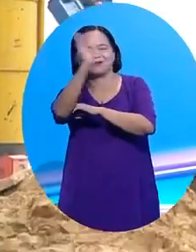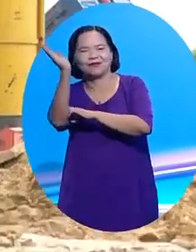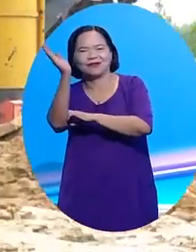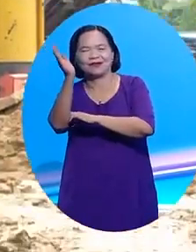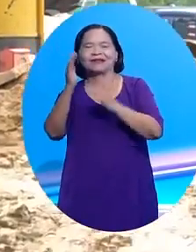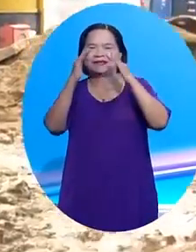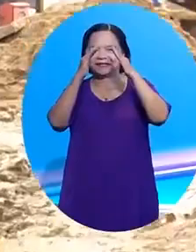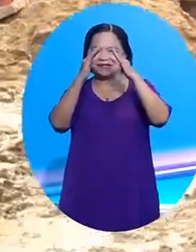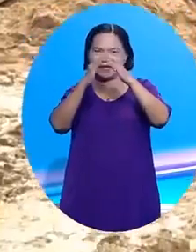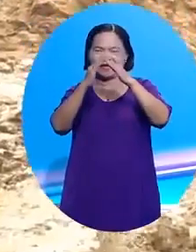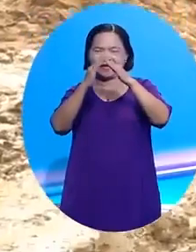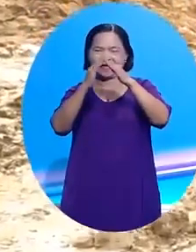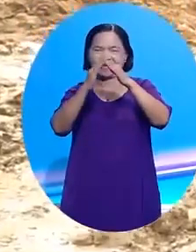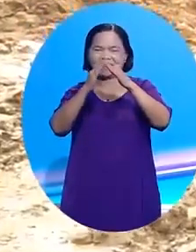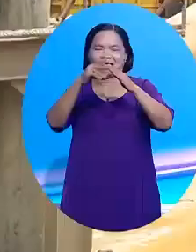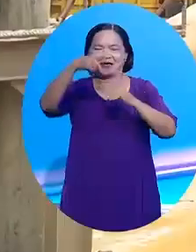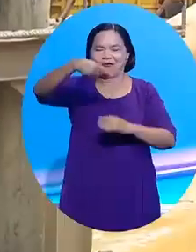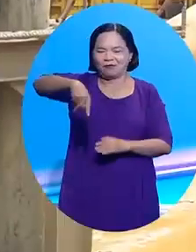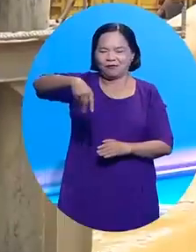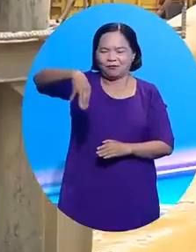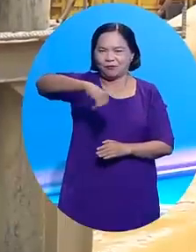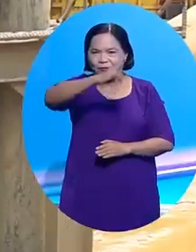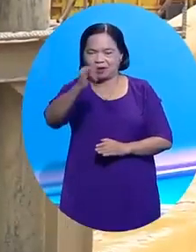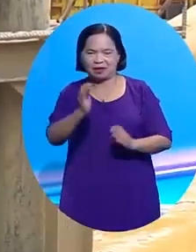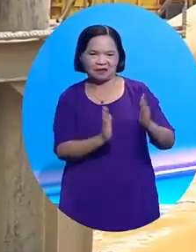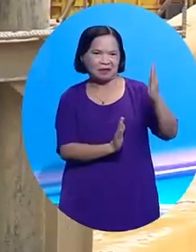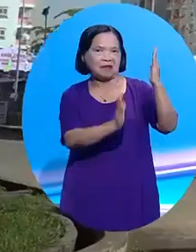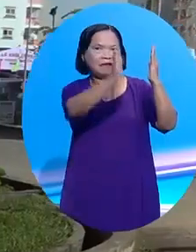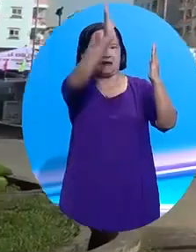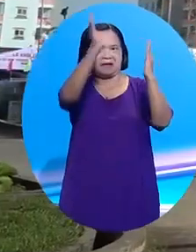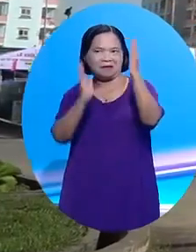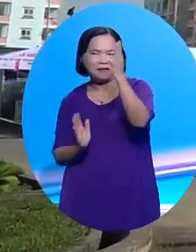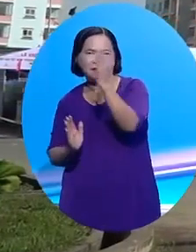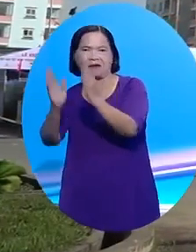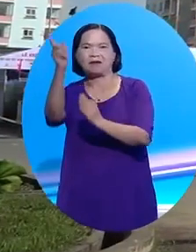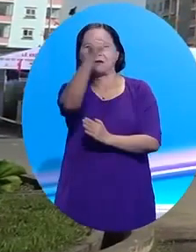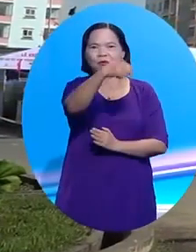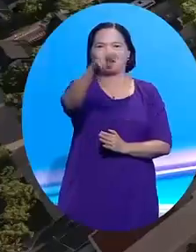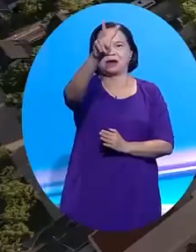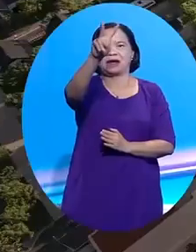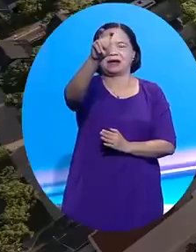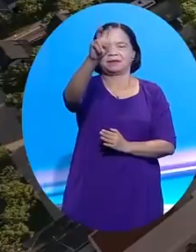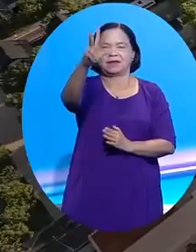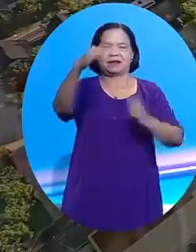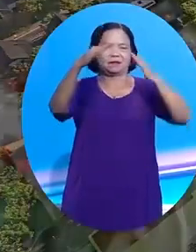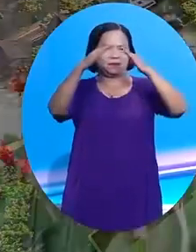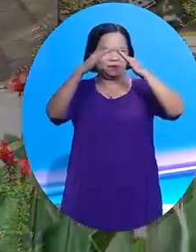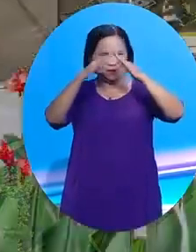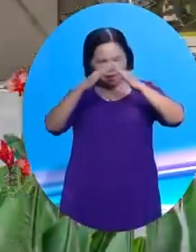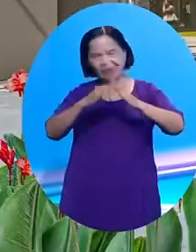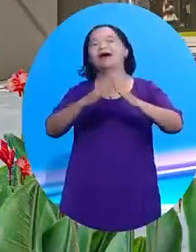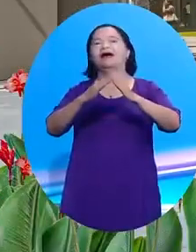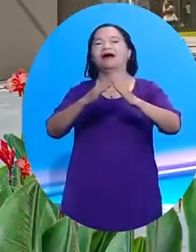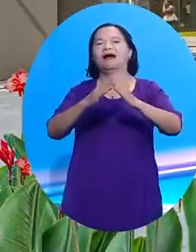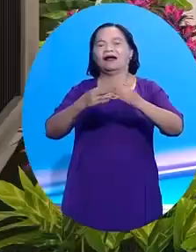và căn hộ cao cấp. Tumis Phú Mỹ gồm hai tháp Sapphire và Diamond với 1.248 căn hộ và 55 căn shophouse với